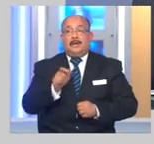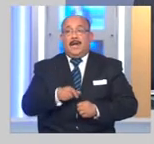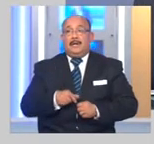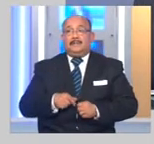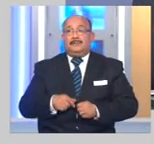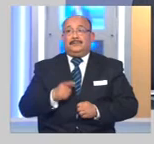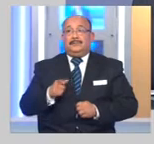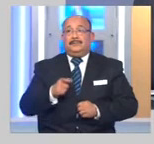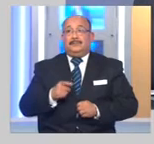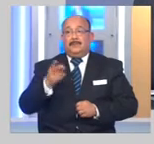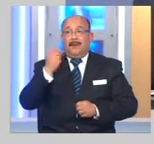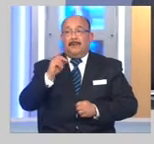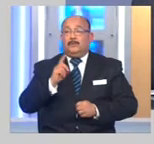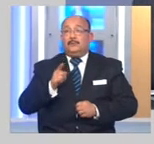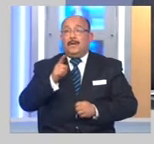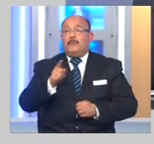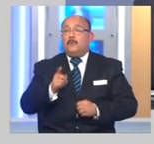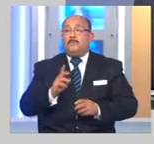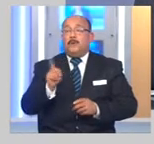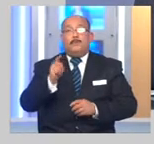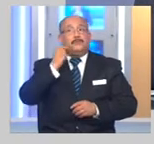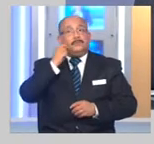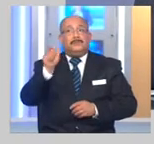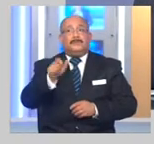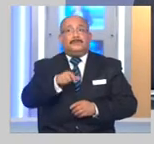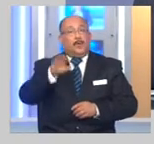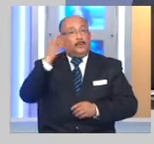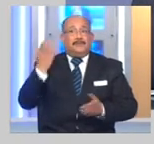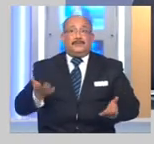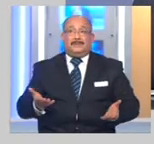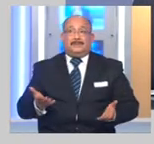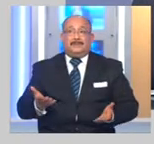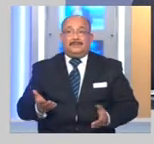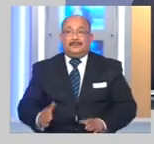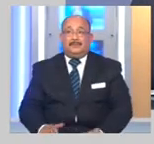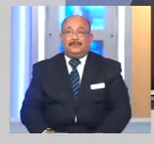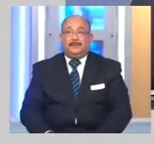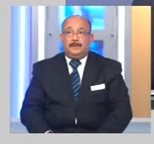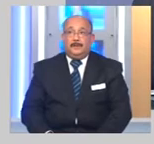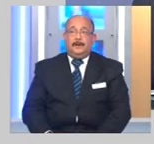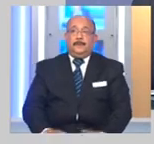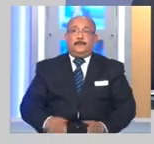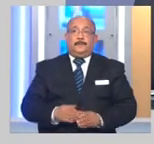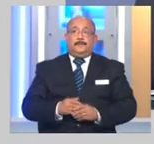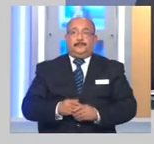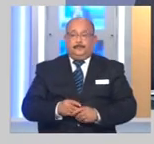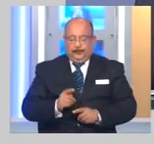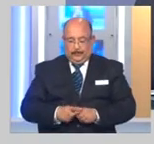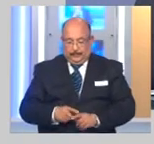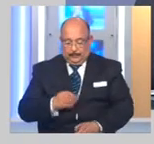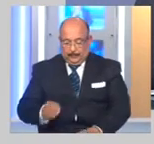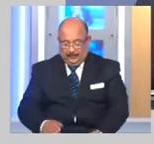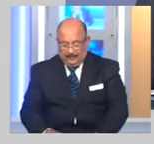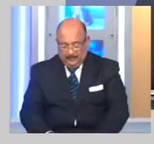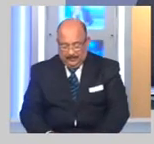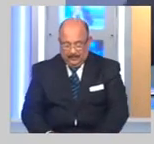أنا متأكد ونقولها معناتها بكل من باب معناتها الأمانة والموضوعية أنه تم معناتها في إطار حماية